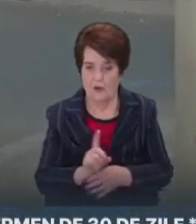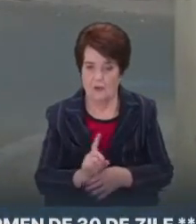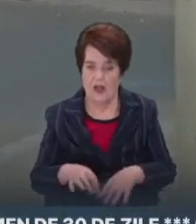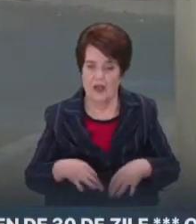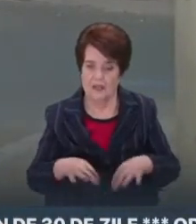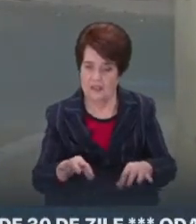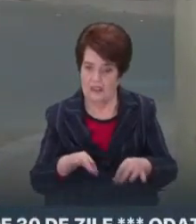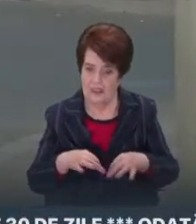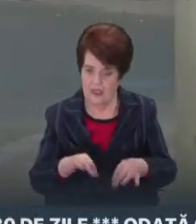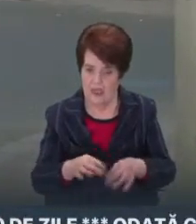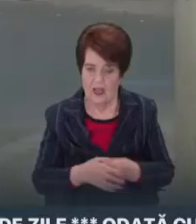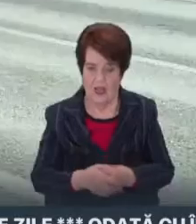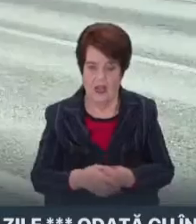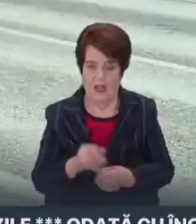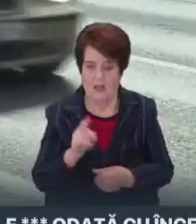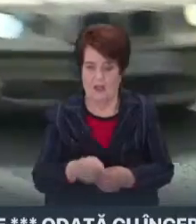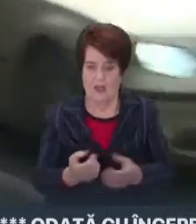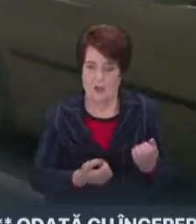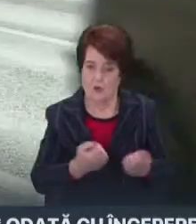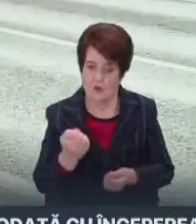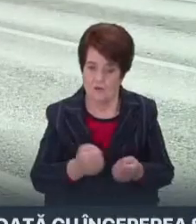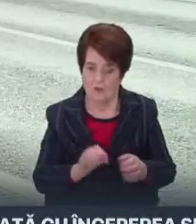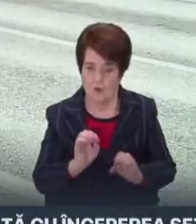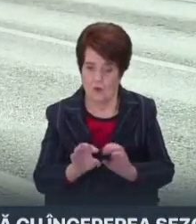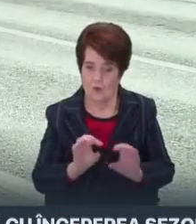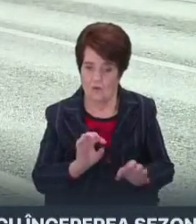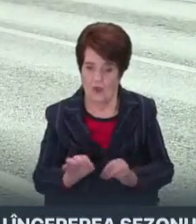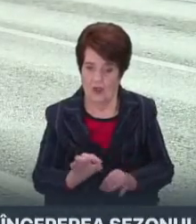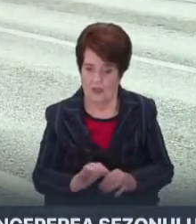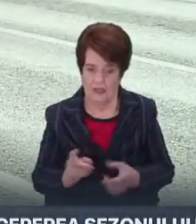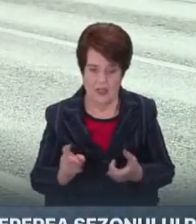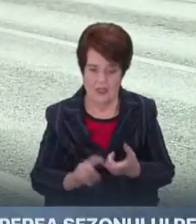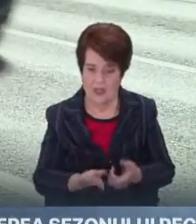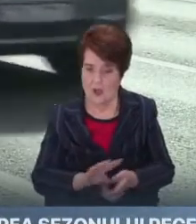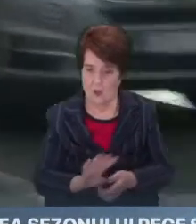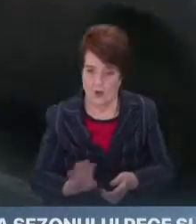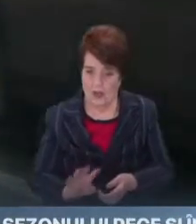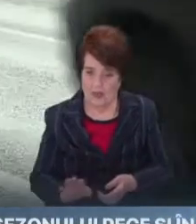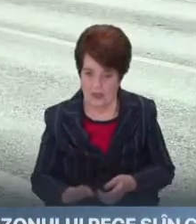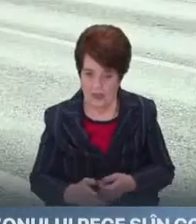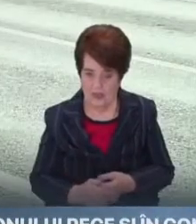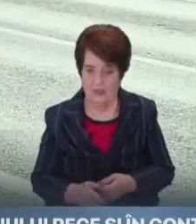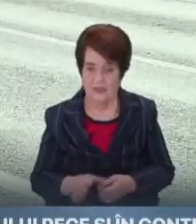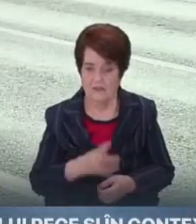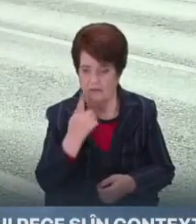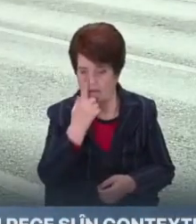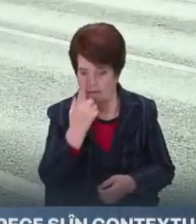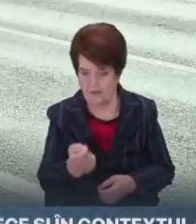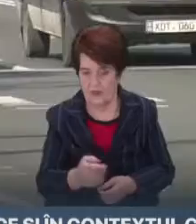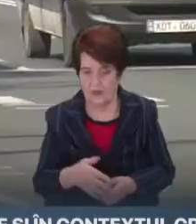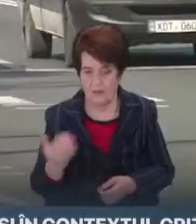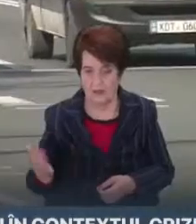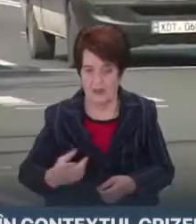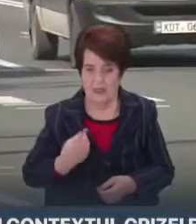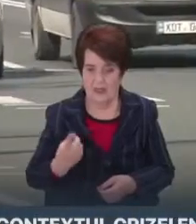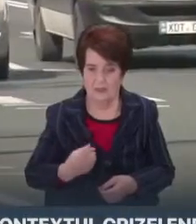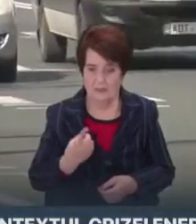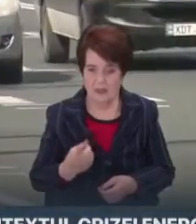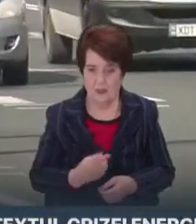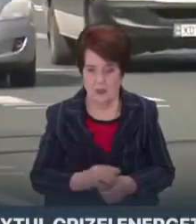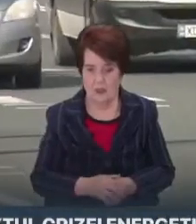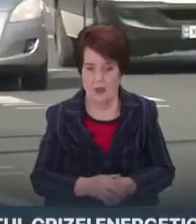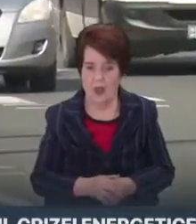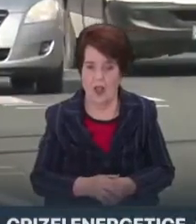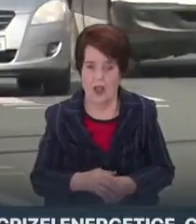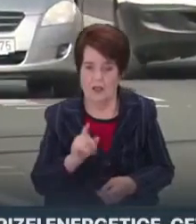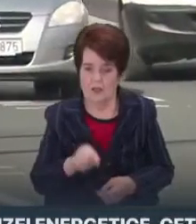circulației rutiere. Șoferii care vor circula cu farurile neconectate se vor alege cu avertizare din partea inspectorilor de patrulare.